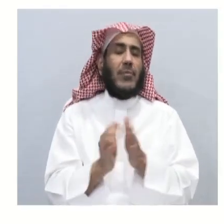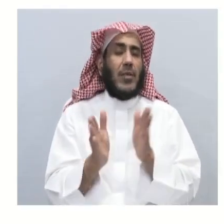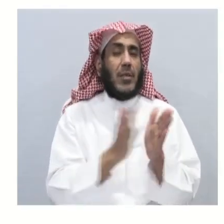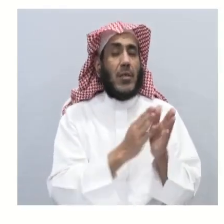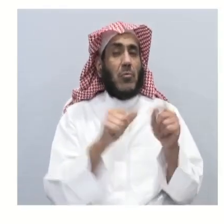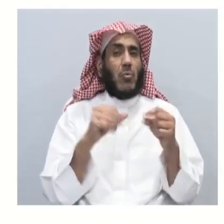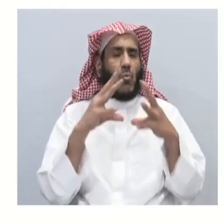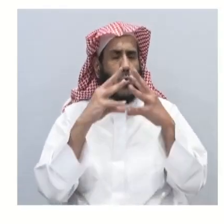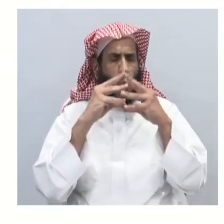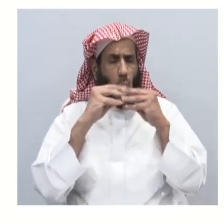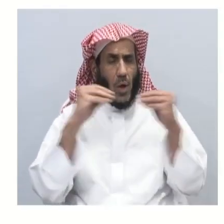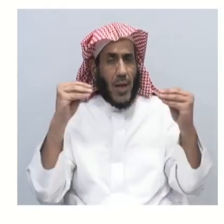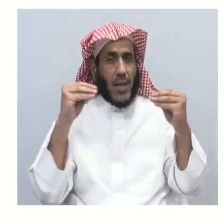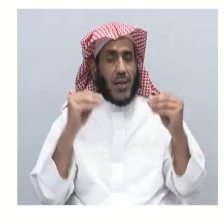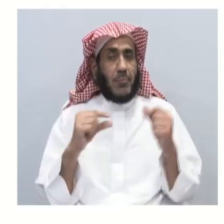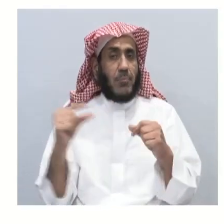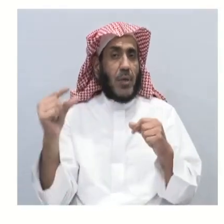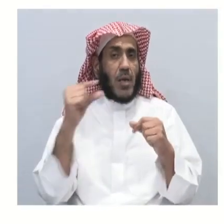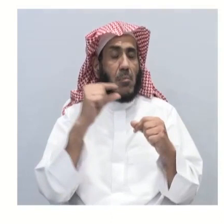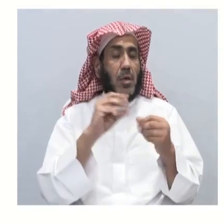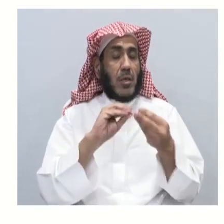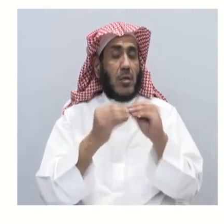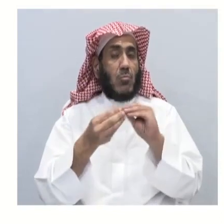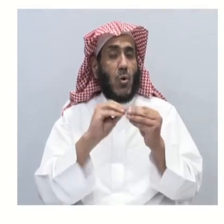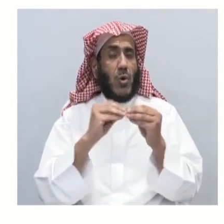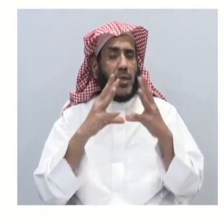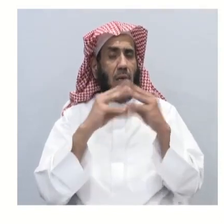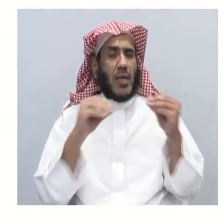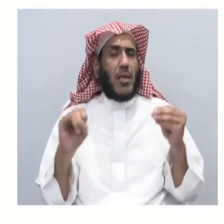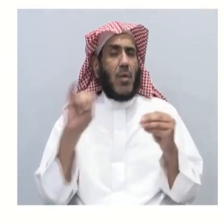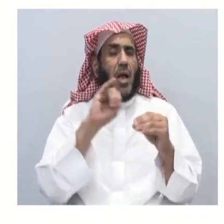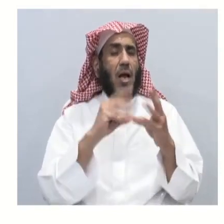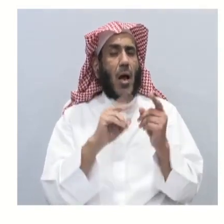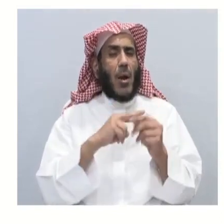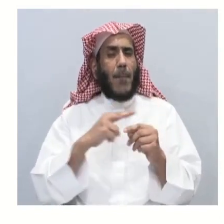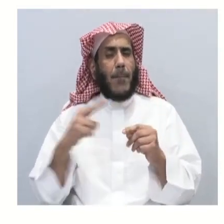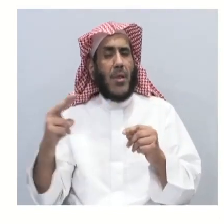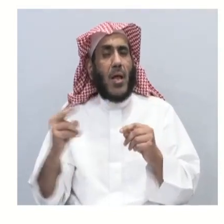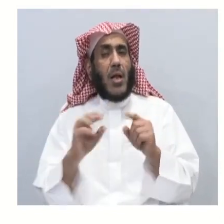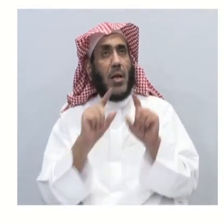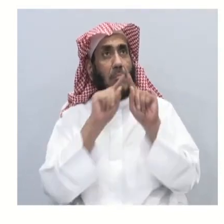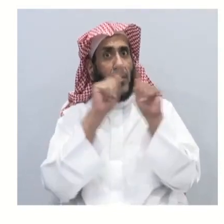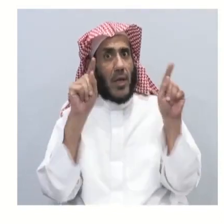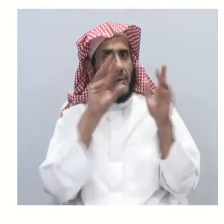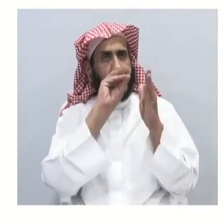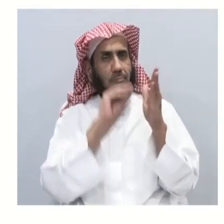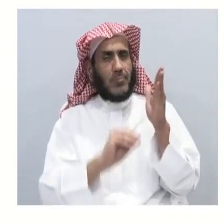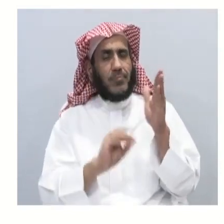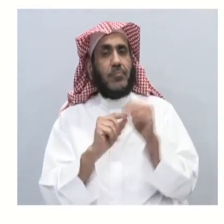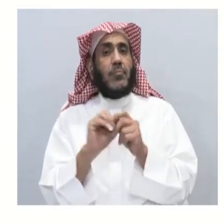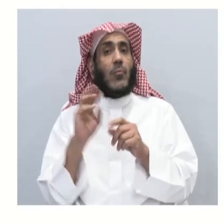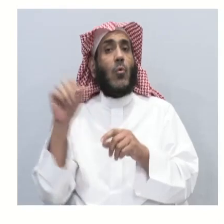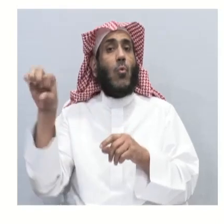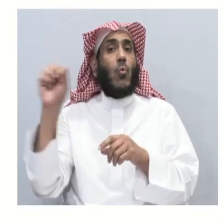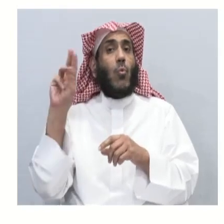هنا أحلل الكلمات الملونة تحليلا إملائيا على غرار المثال المعطى. الكلمة المعطاة هنا